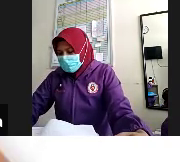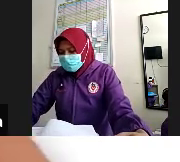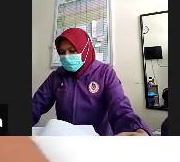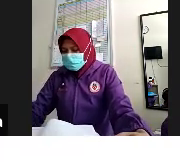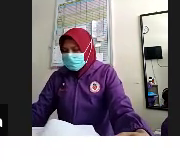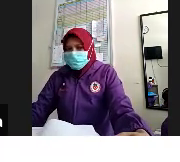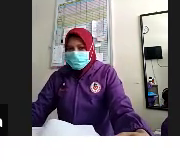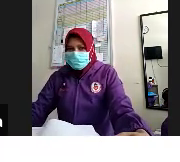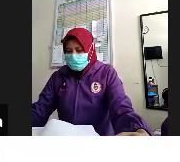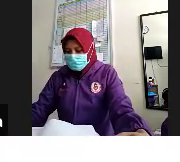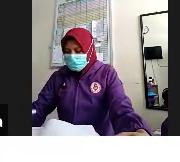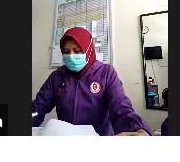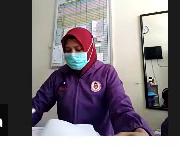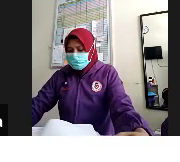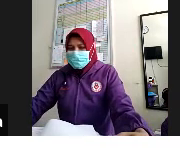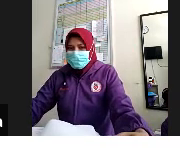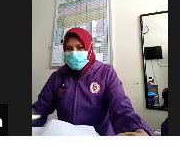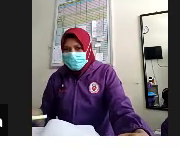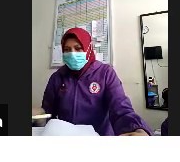diri sendiri.